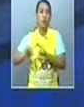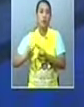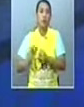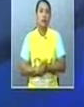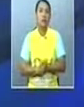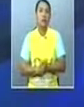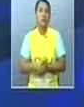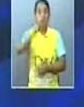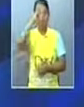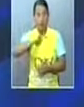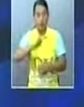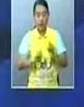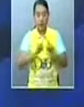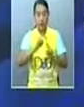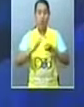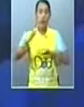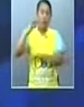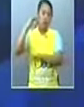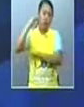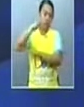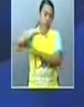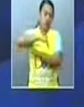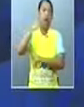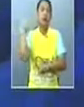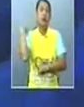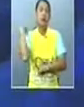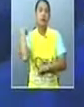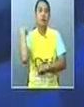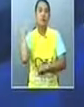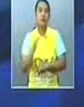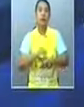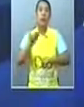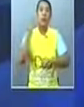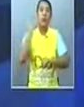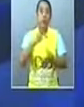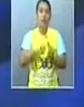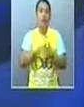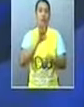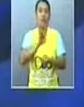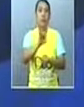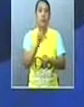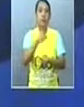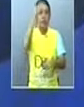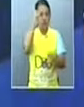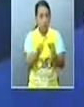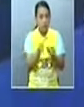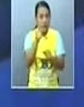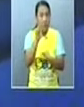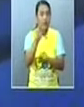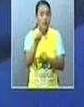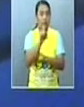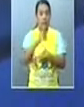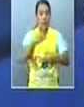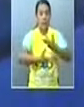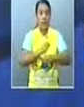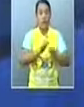งไปแต่ระดับต่ำสุดที่เคยทำเอาไว้นะคะก่อนหน้านี้ในเดือนสิงหาคมถ้าใครจำภาพได้จะเห็นว่าตลาดหุ้นไทยนั้นลงไปต่